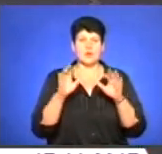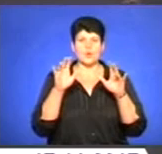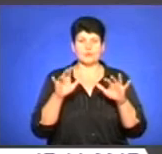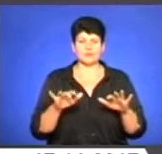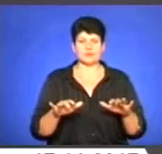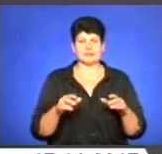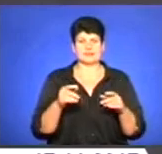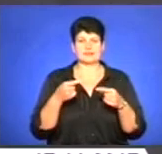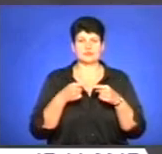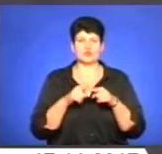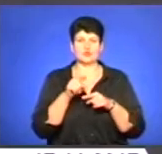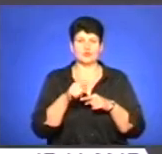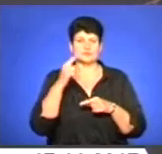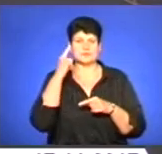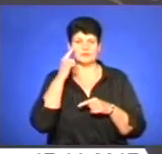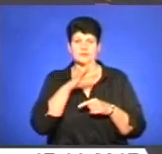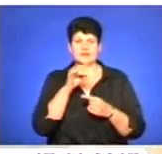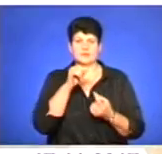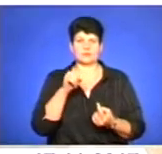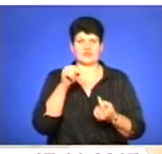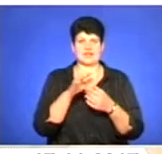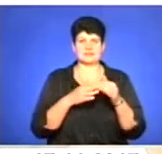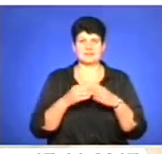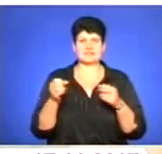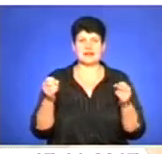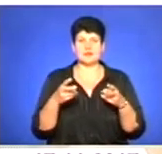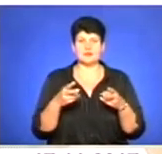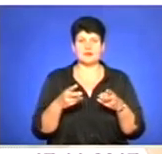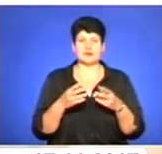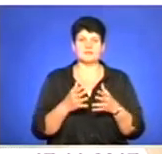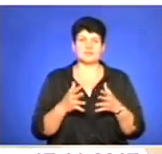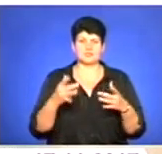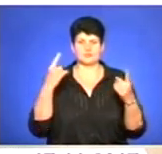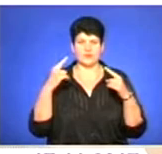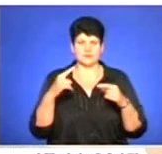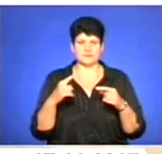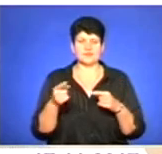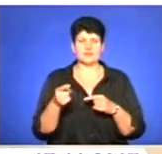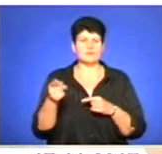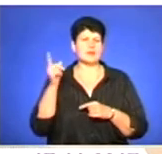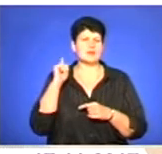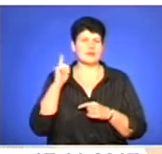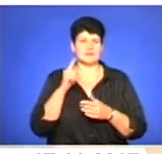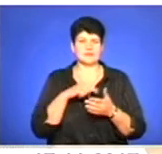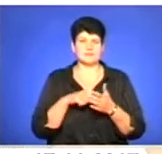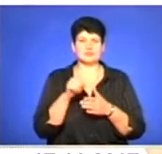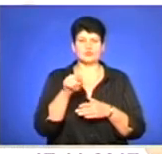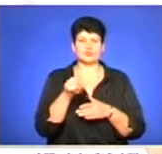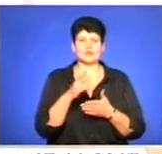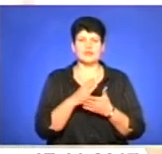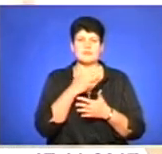інформаційних технологій. Його задум не відповідає спеціальності, радше творчий. Тернопіль досить таке давнє місто, і тут є дуже багато